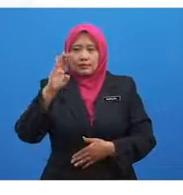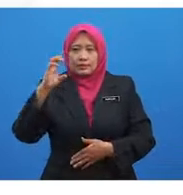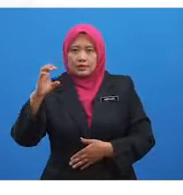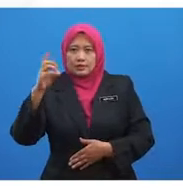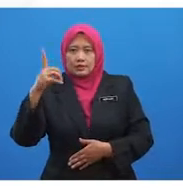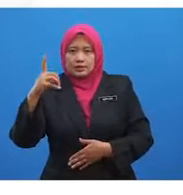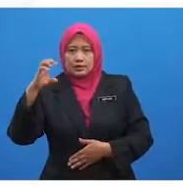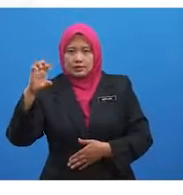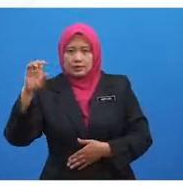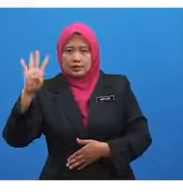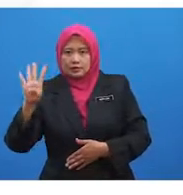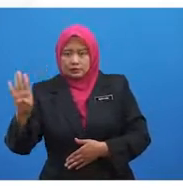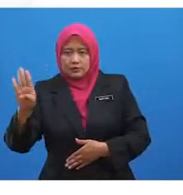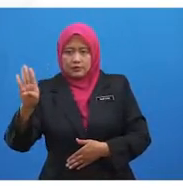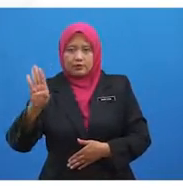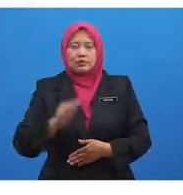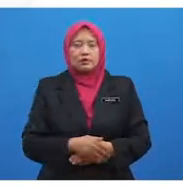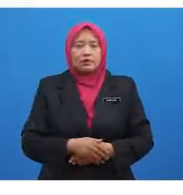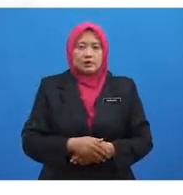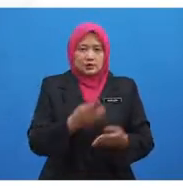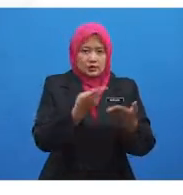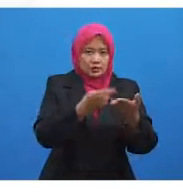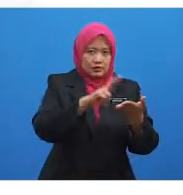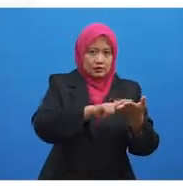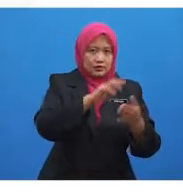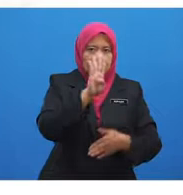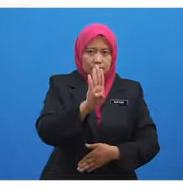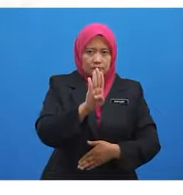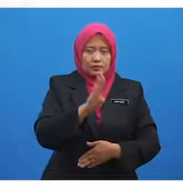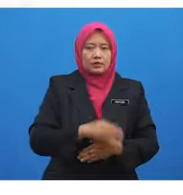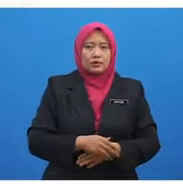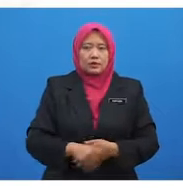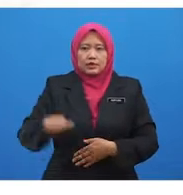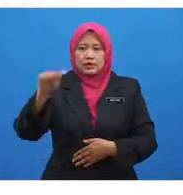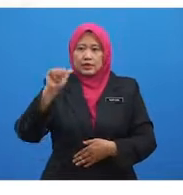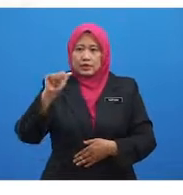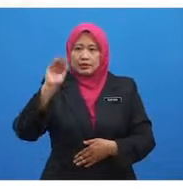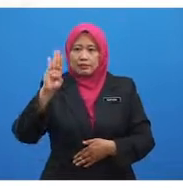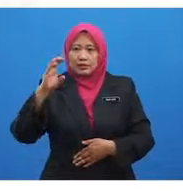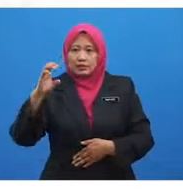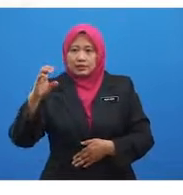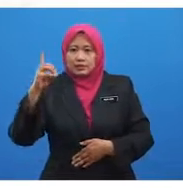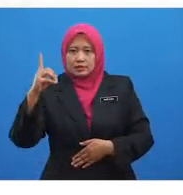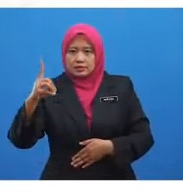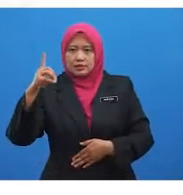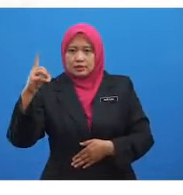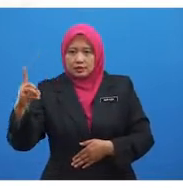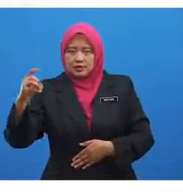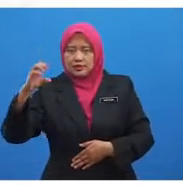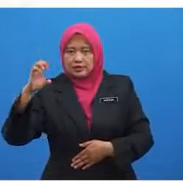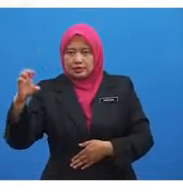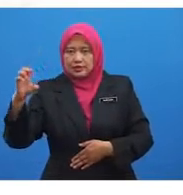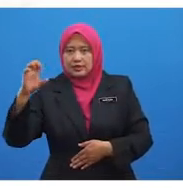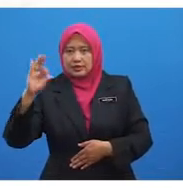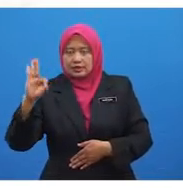C, D, E, B. Rangkap keempat A, B, C, D,